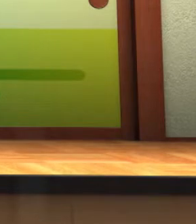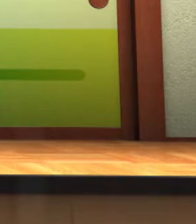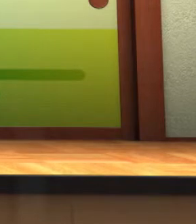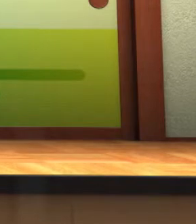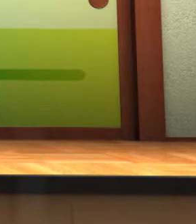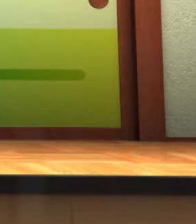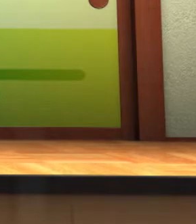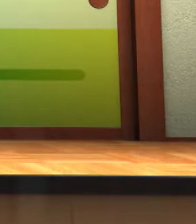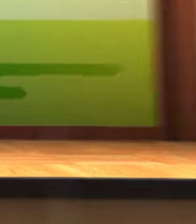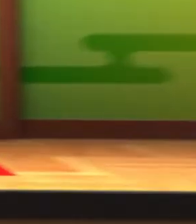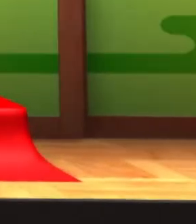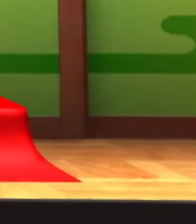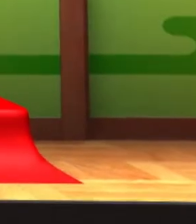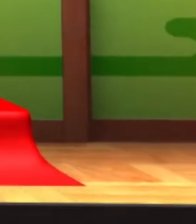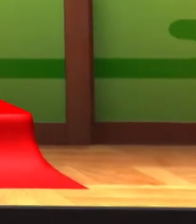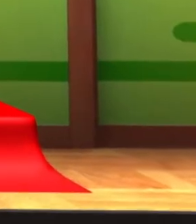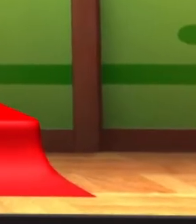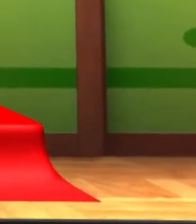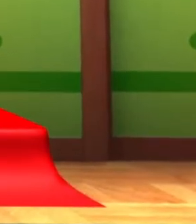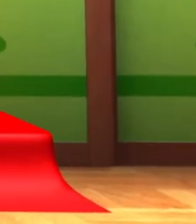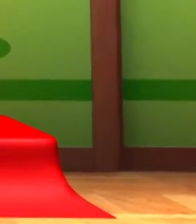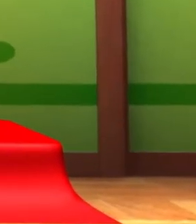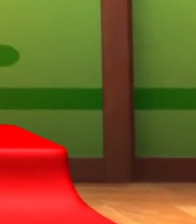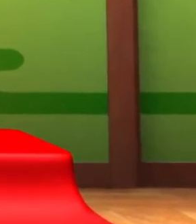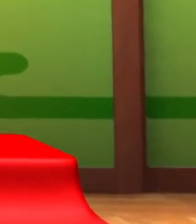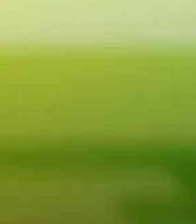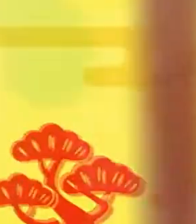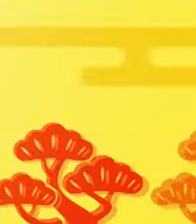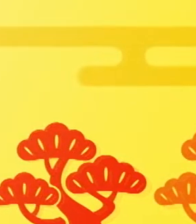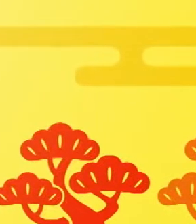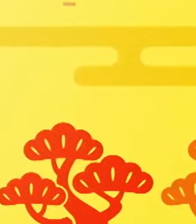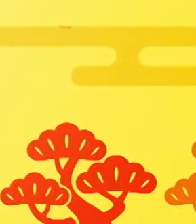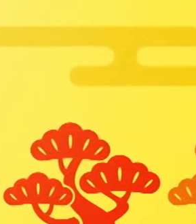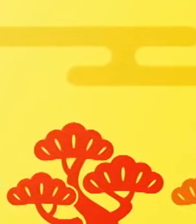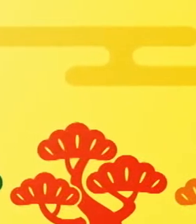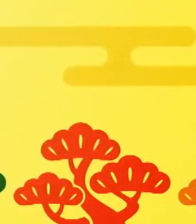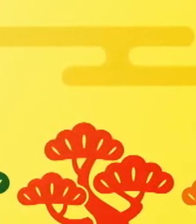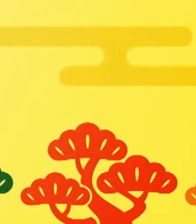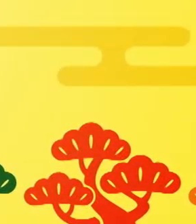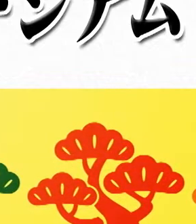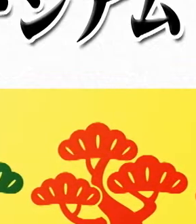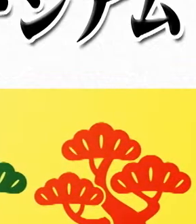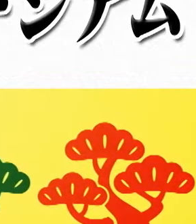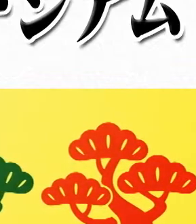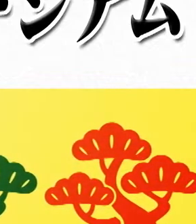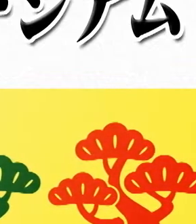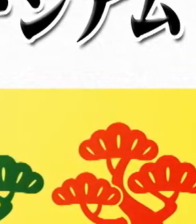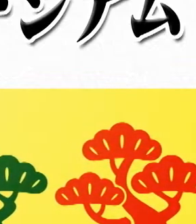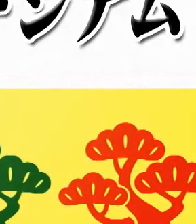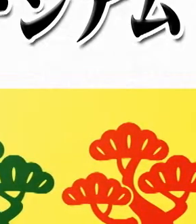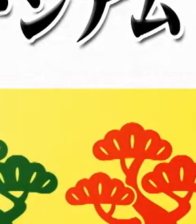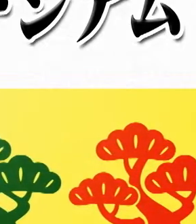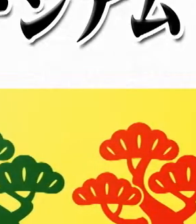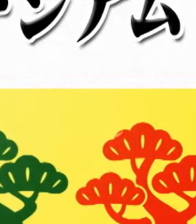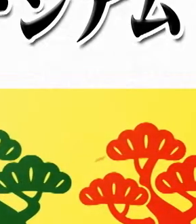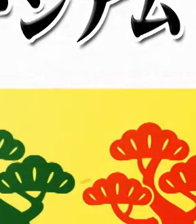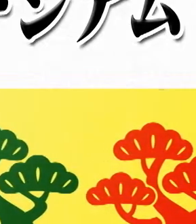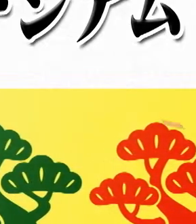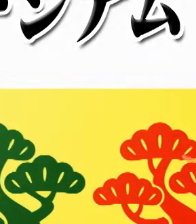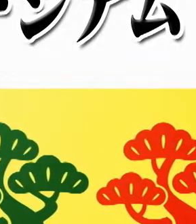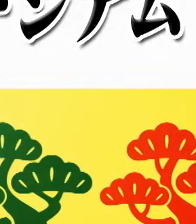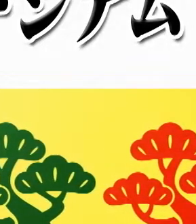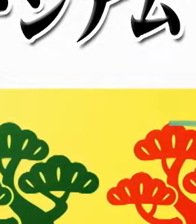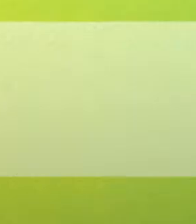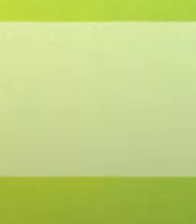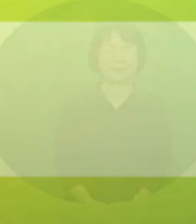始まり始まり、今日の焦点北九州。お題は 漫画好き必見、北九州市漫